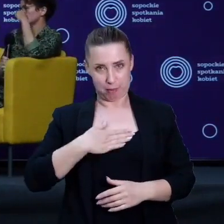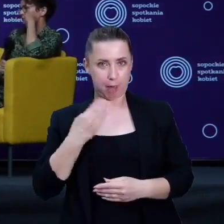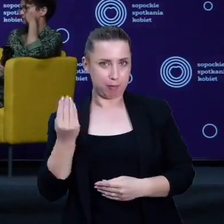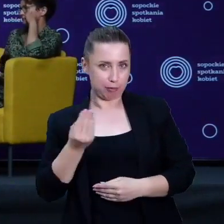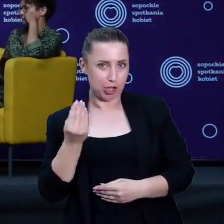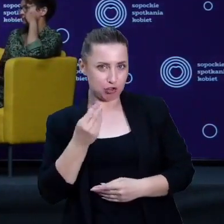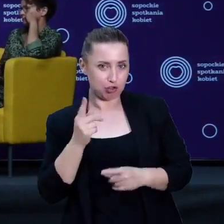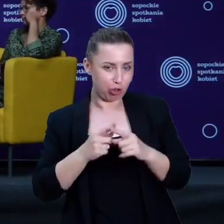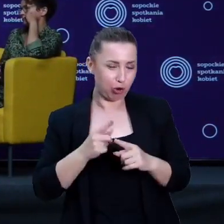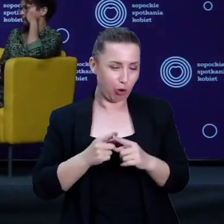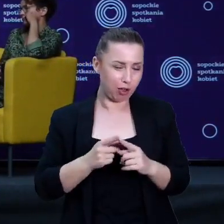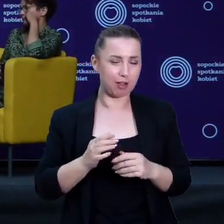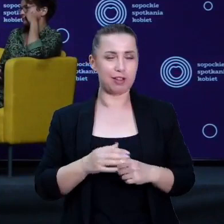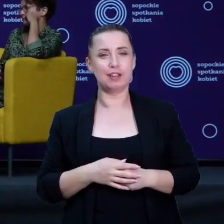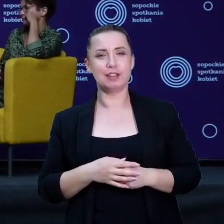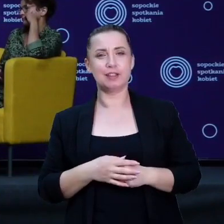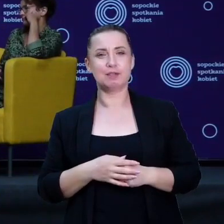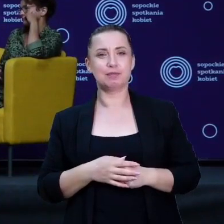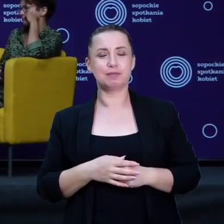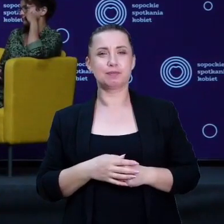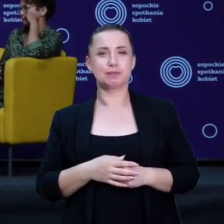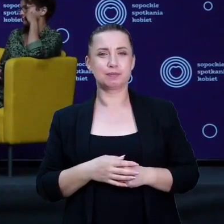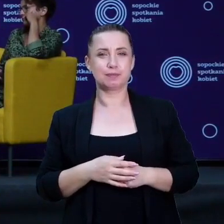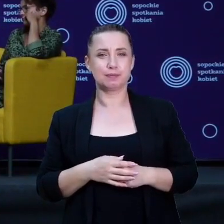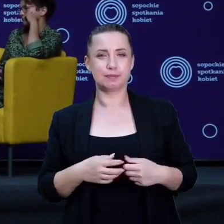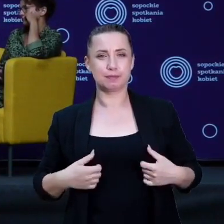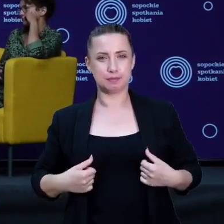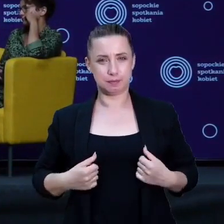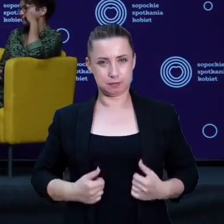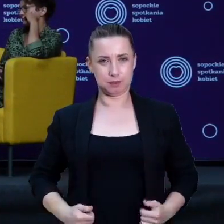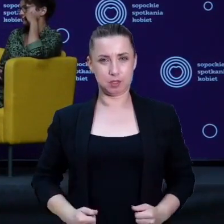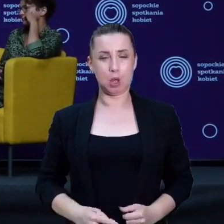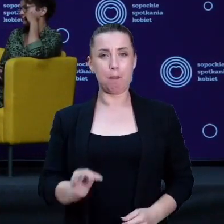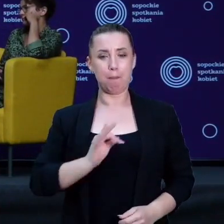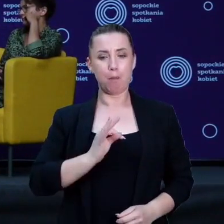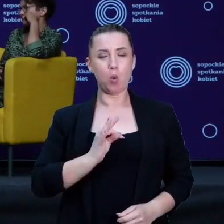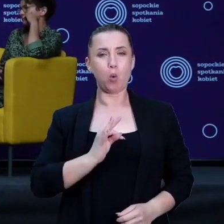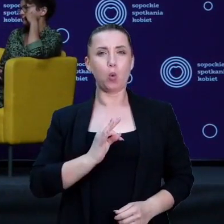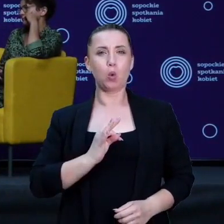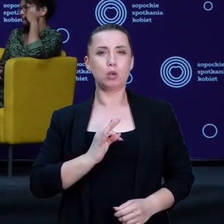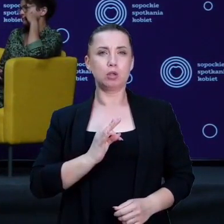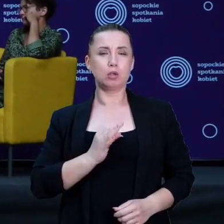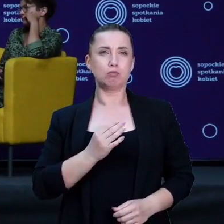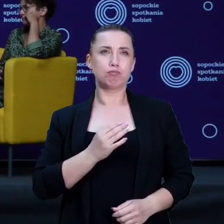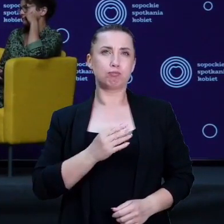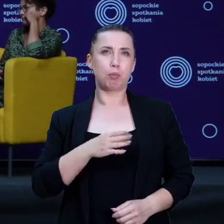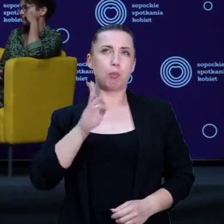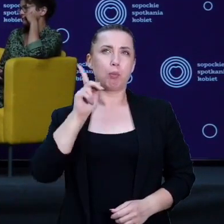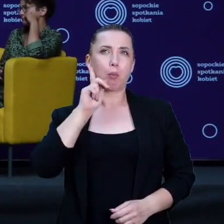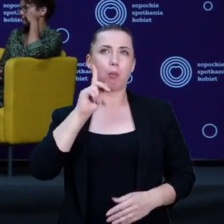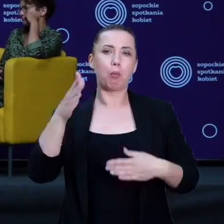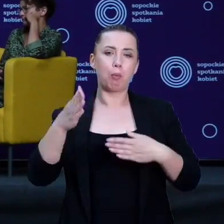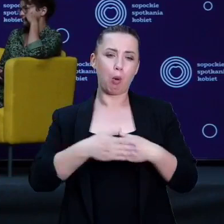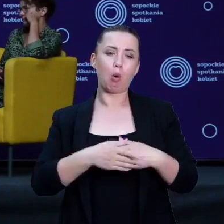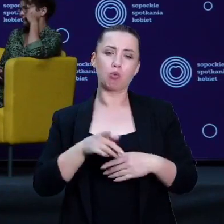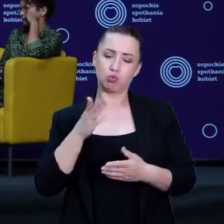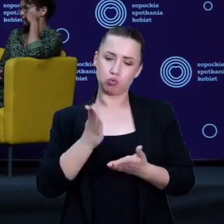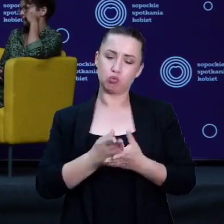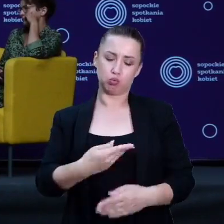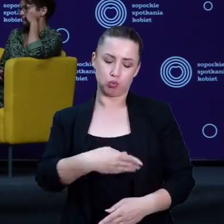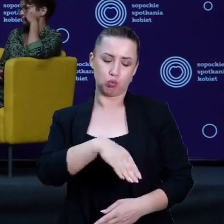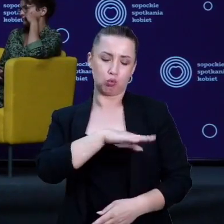muszę powiedzieć. To zawsze mój świętej pamięci mąż, który strasznie jakoś mnie wspierał